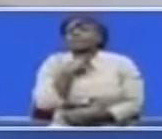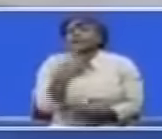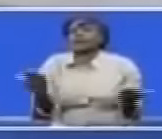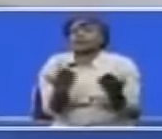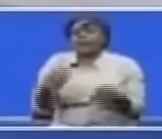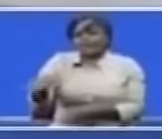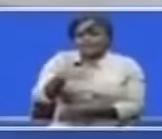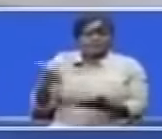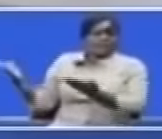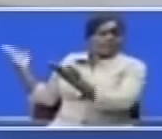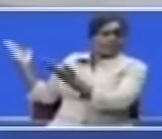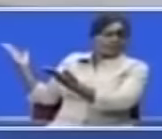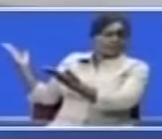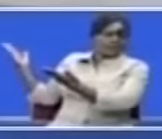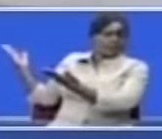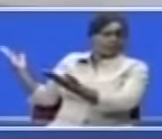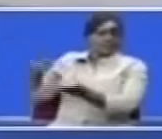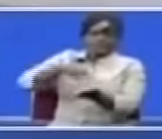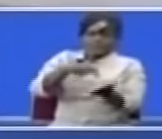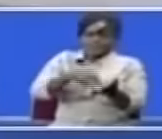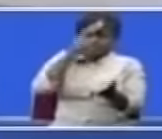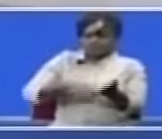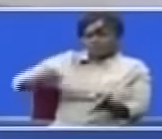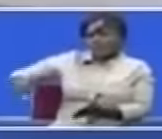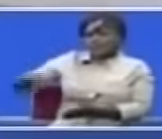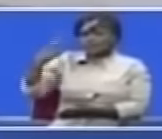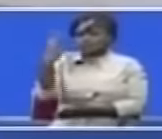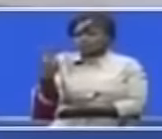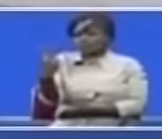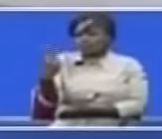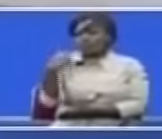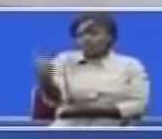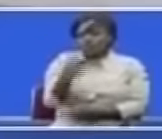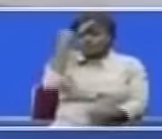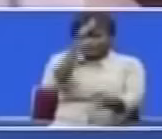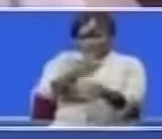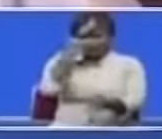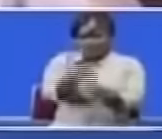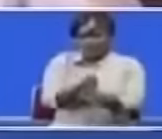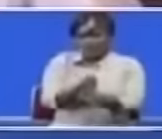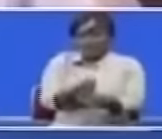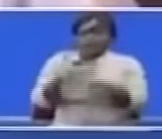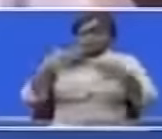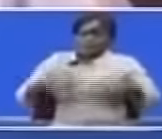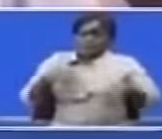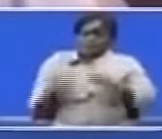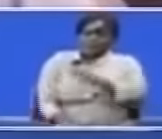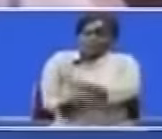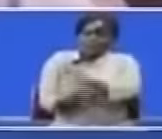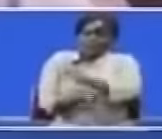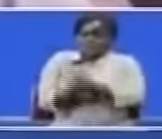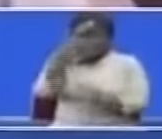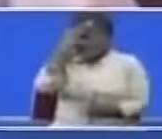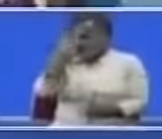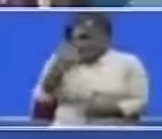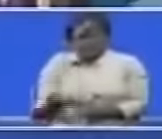eneo hili cha kivukio, hivyo kubakisha feri mbili pekee ambazo zinafanya kazi. Abiria wameelezea kugadhabishwa kwao